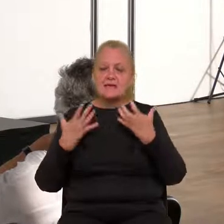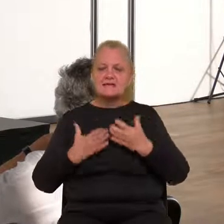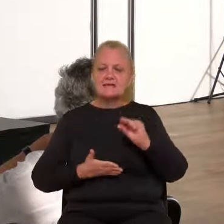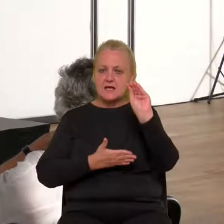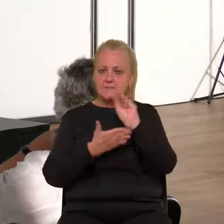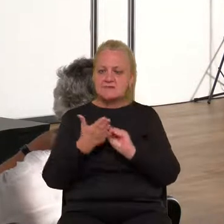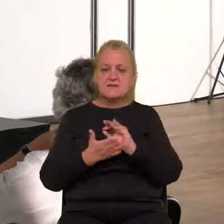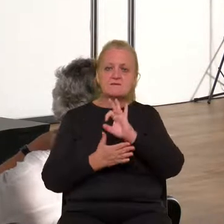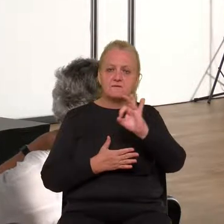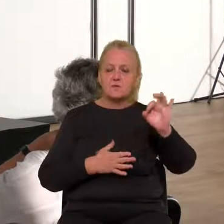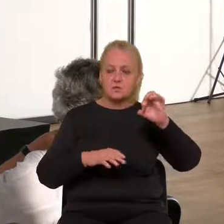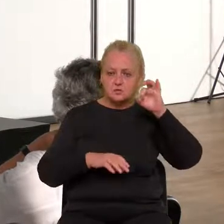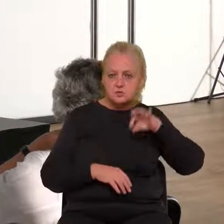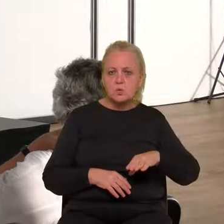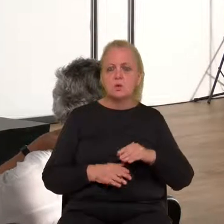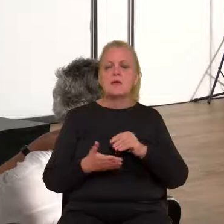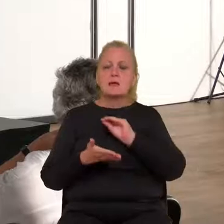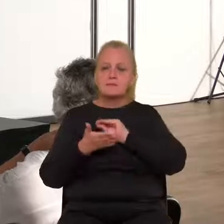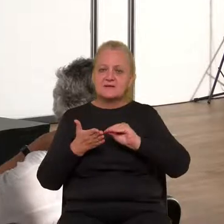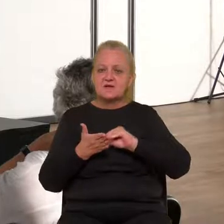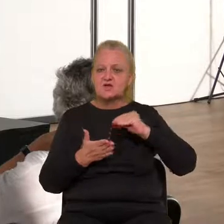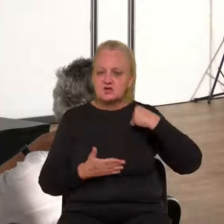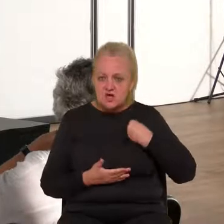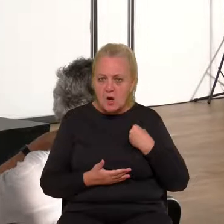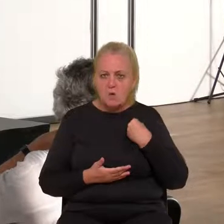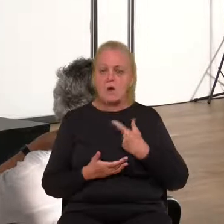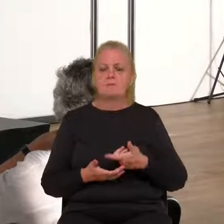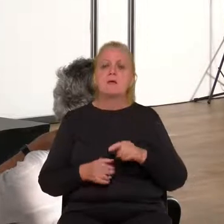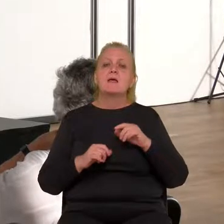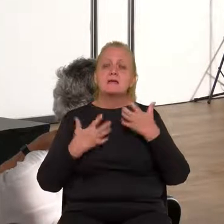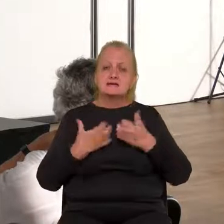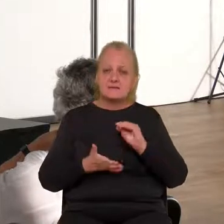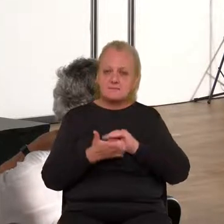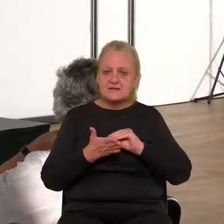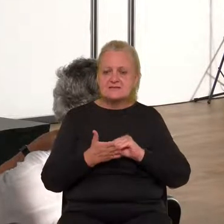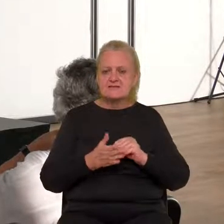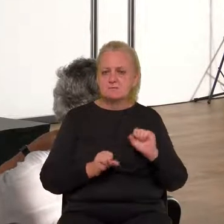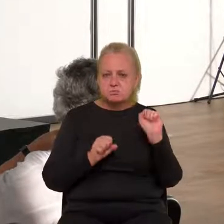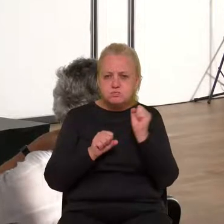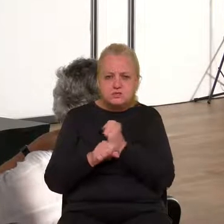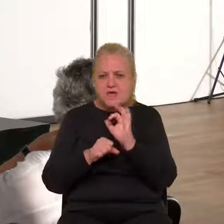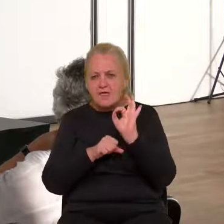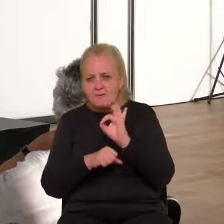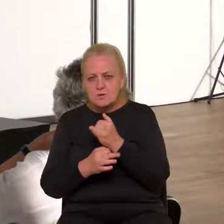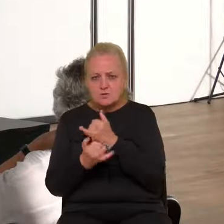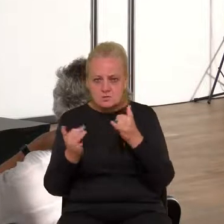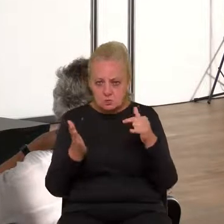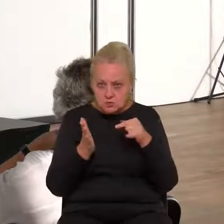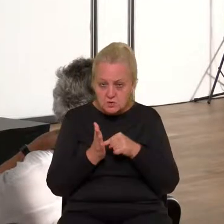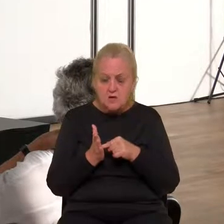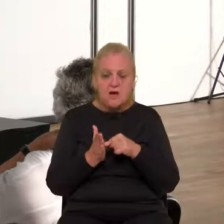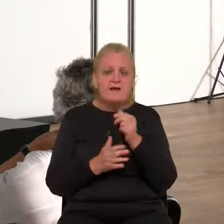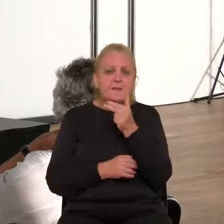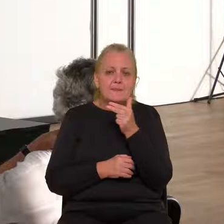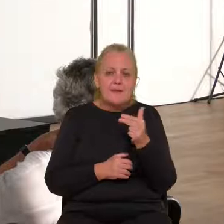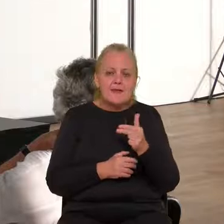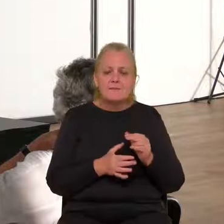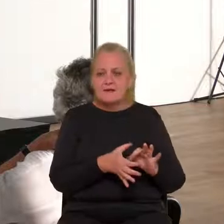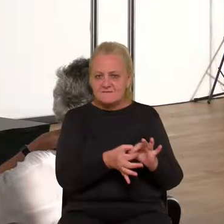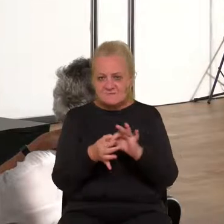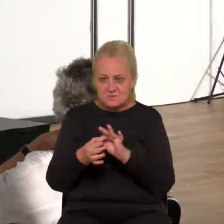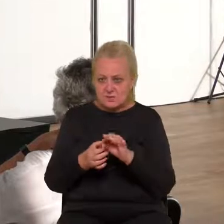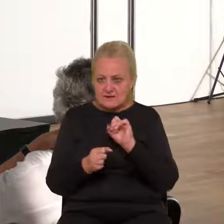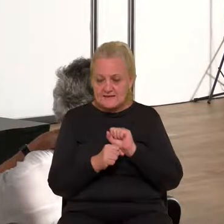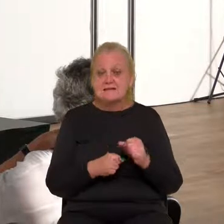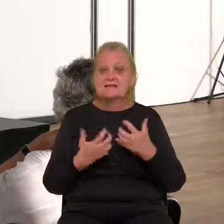o ich córkach, chciałem pisać o żałobie, chciałem pisać o przemocy, o tych wszystkich rzeczach, które są dla nas wspólne. Chciałem